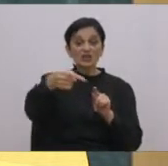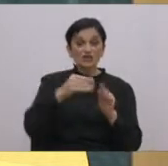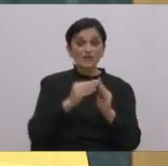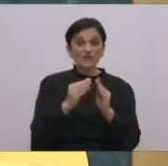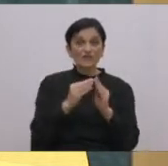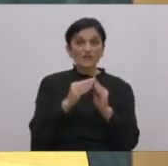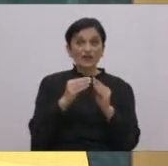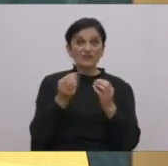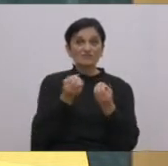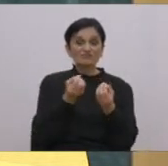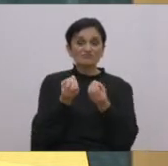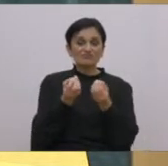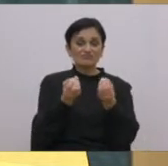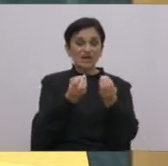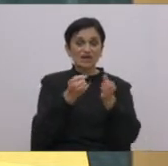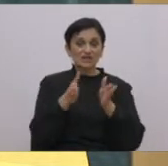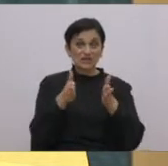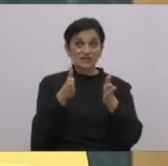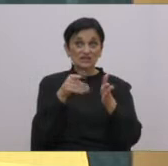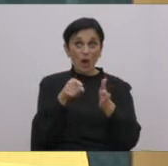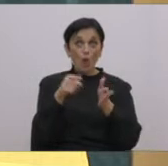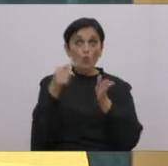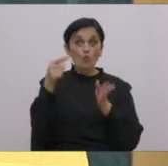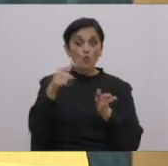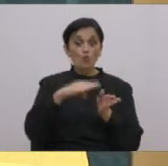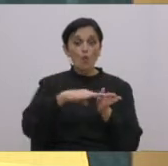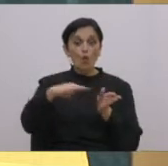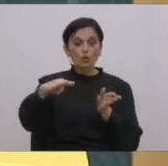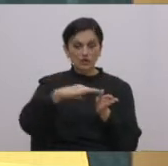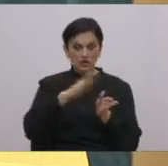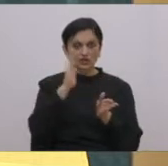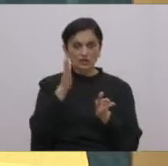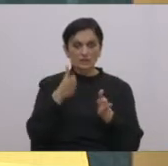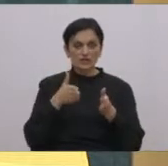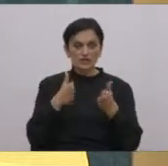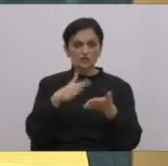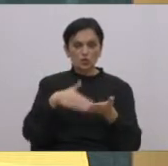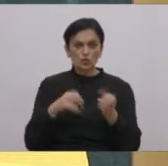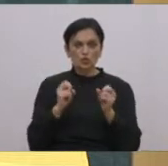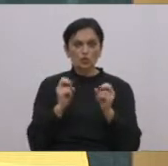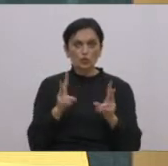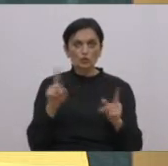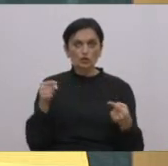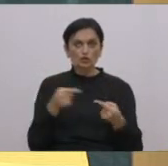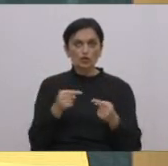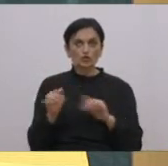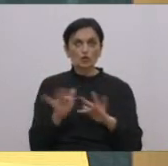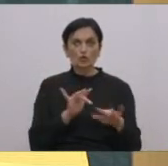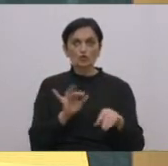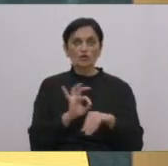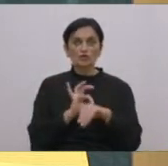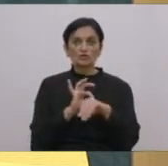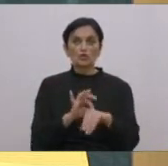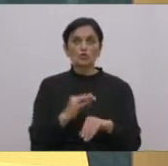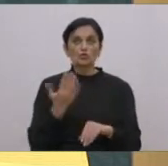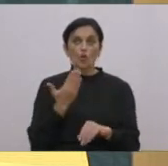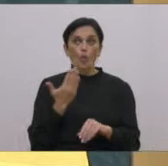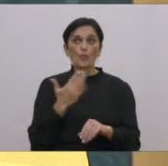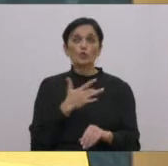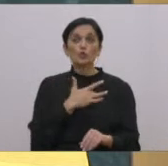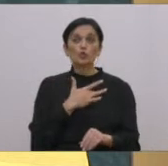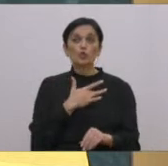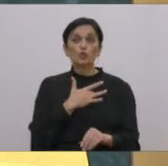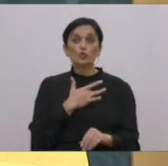დარჩება გრუნტოვანი გზა, მაგრამ ამ მონაკვეთებზე უკვე იქნება საგზაო უსაფრთხოების შესაბამისი ღონისძიებები ჩატარებული, რომელიც